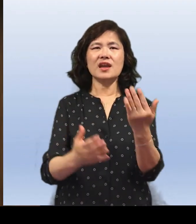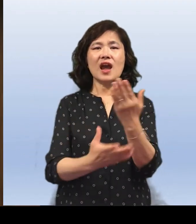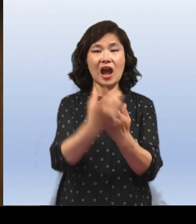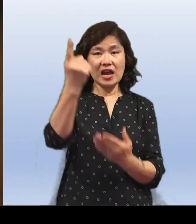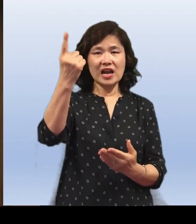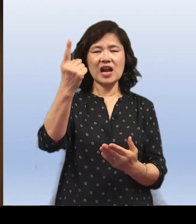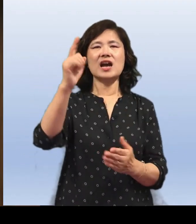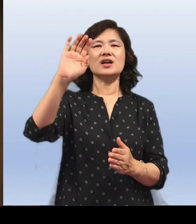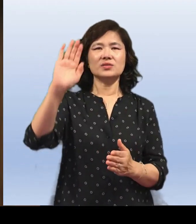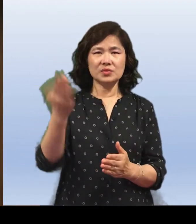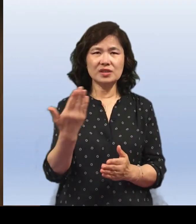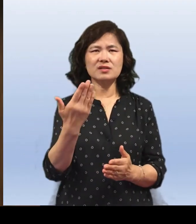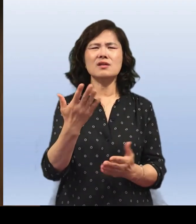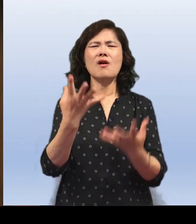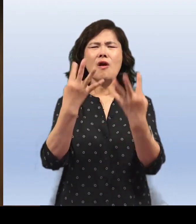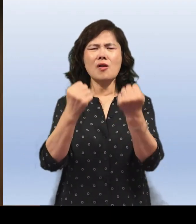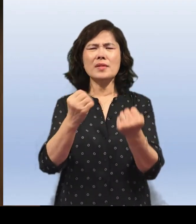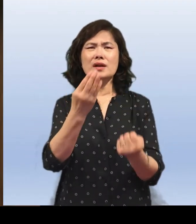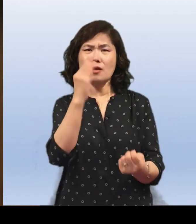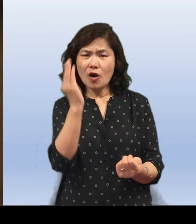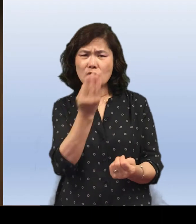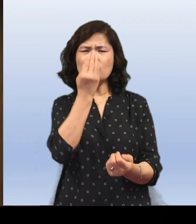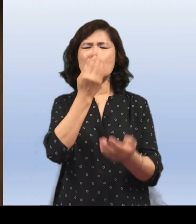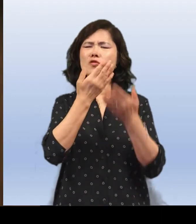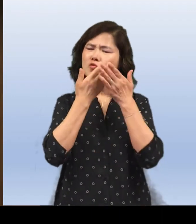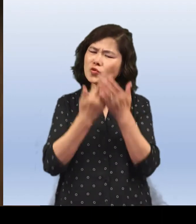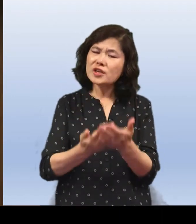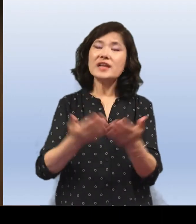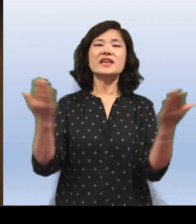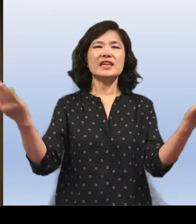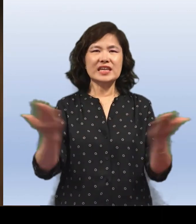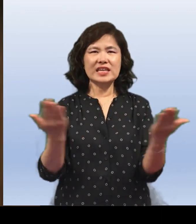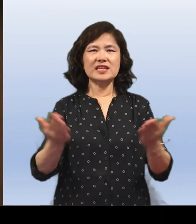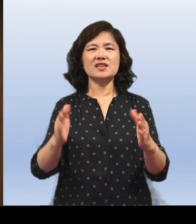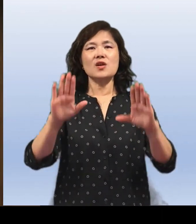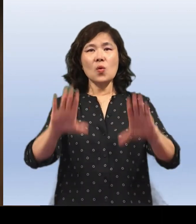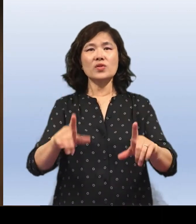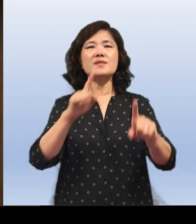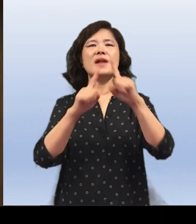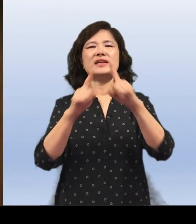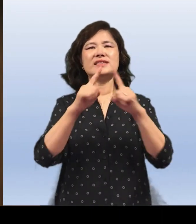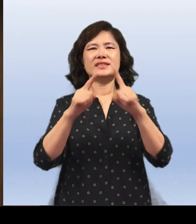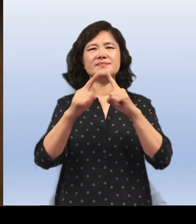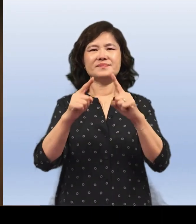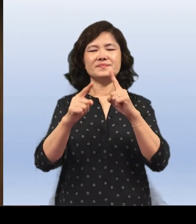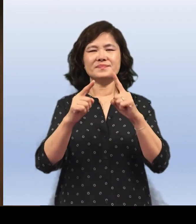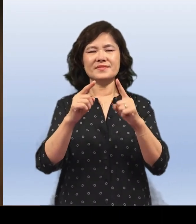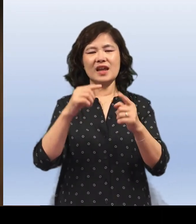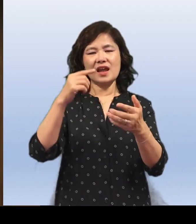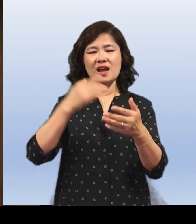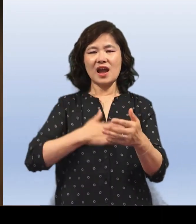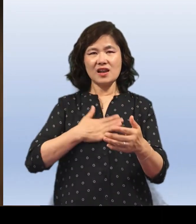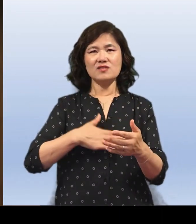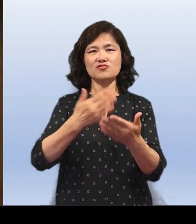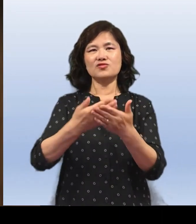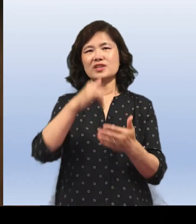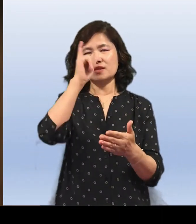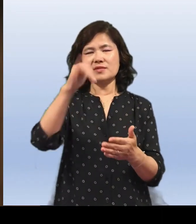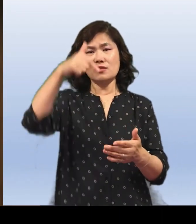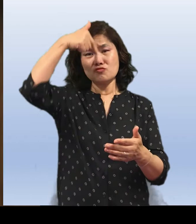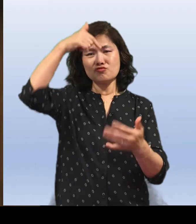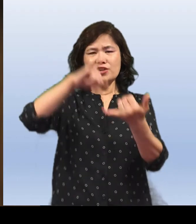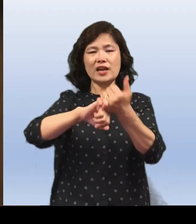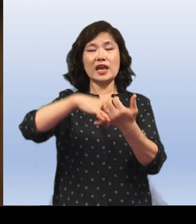하나가 되는 것이 얼마나 거룩하고 존귀한 것인지를 오늘 이 본문은 이야기하고 있습니다. 여러분, 구약시대의